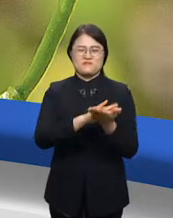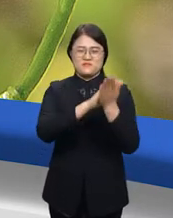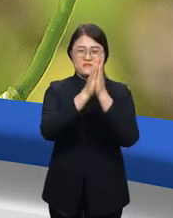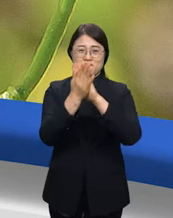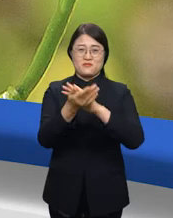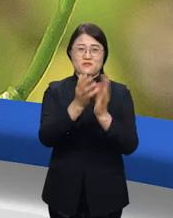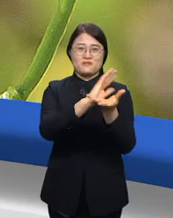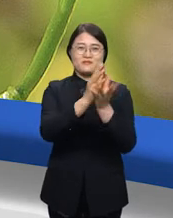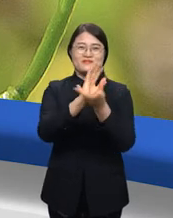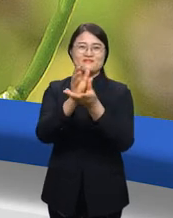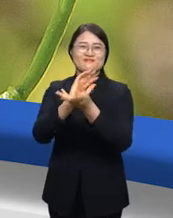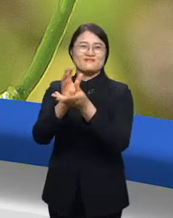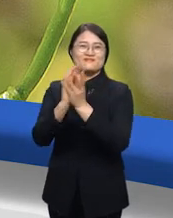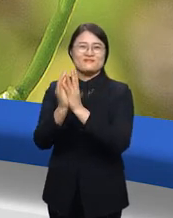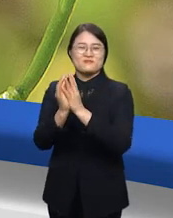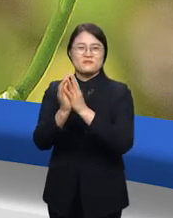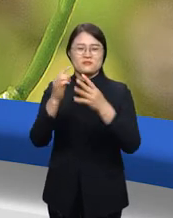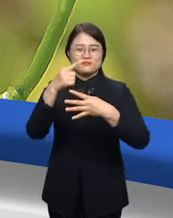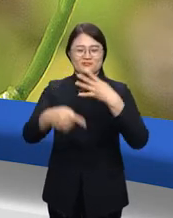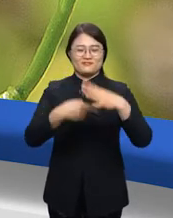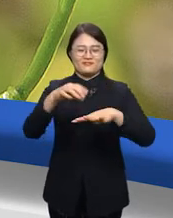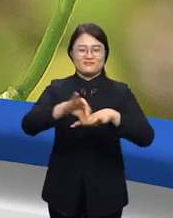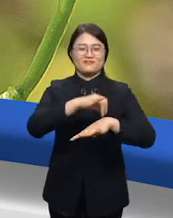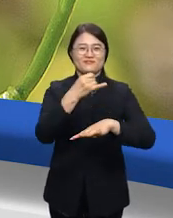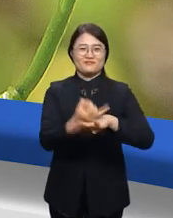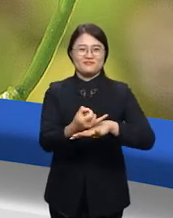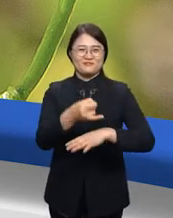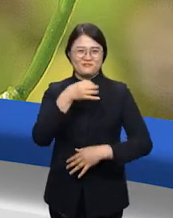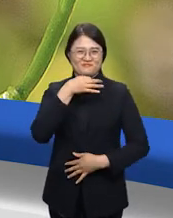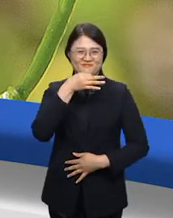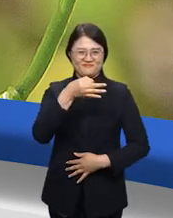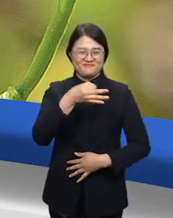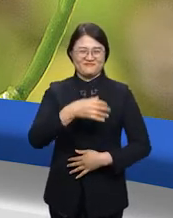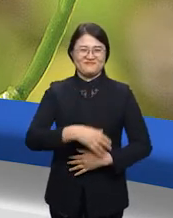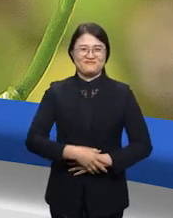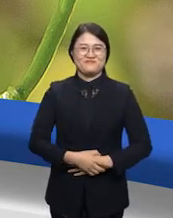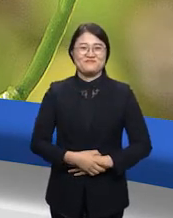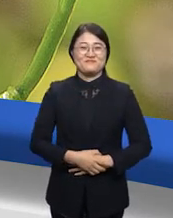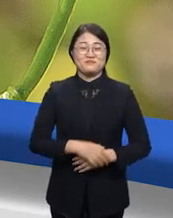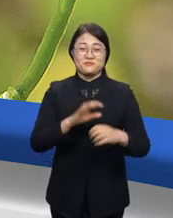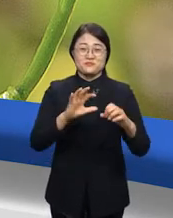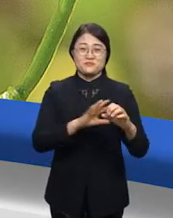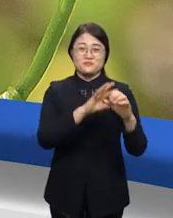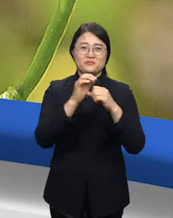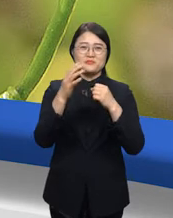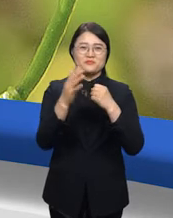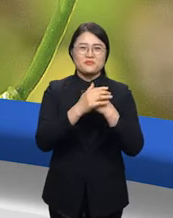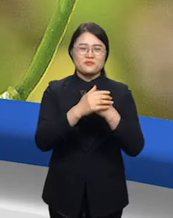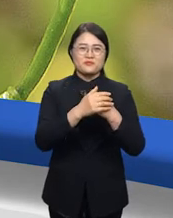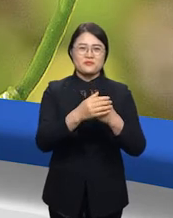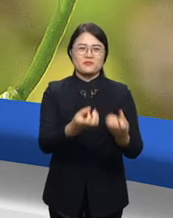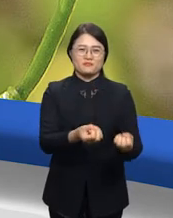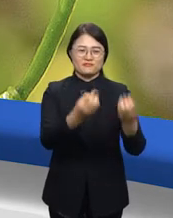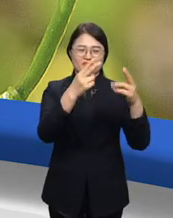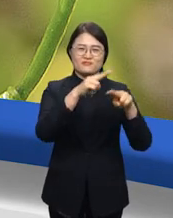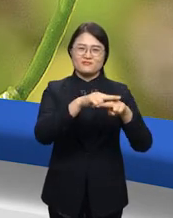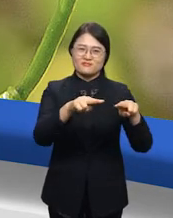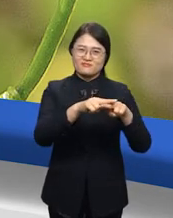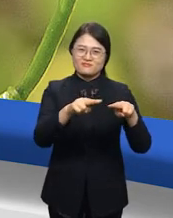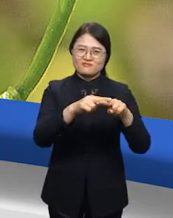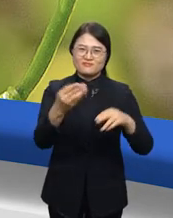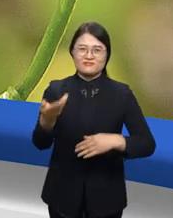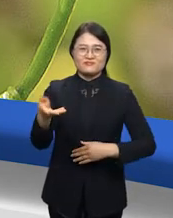꽃들이 화려한 자태를 뽐내는 덕에 계절의 여왕이라고도 불리는데요. 코로나 시국으로 인해 외부 축제들은